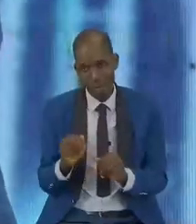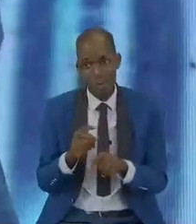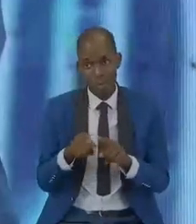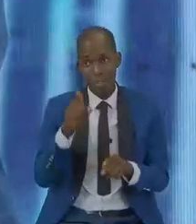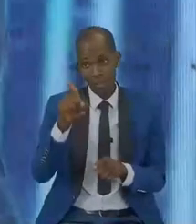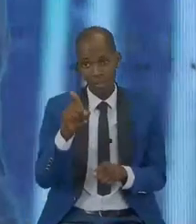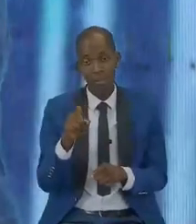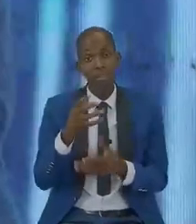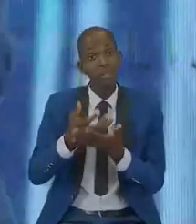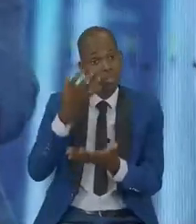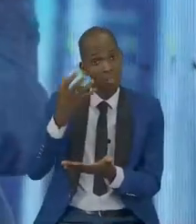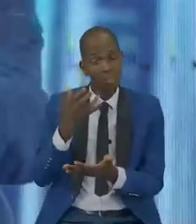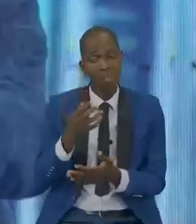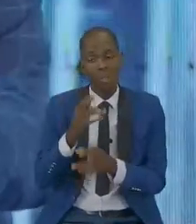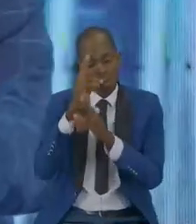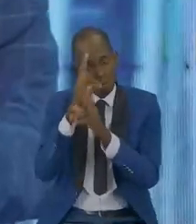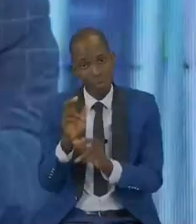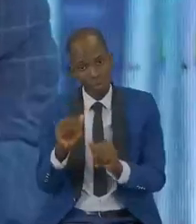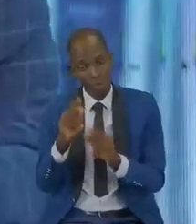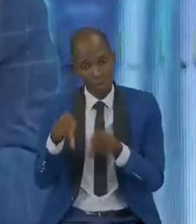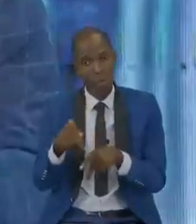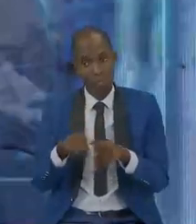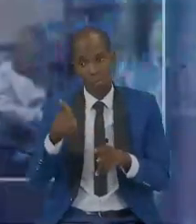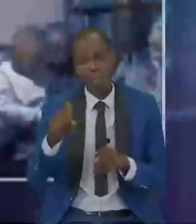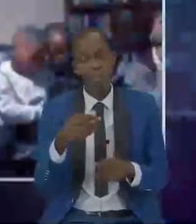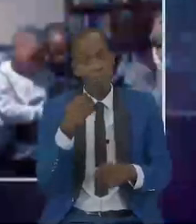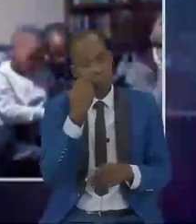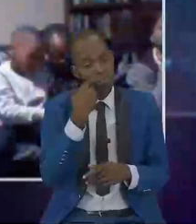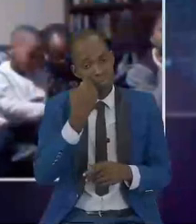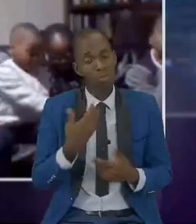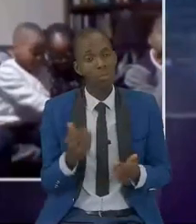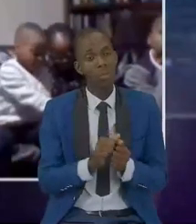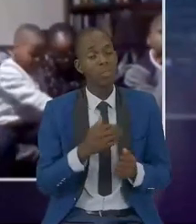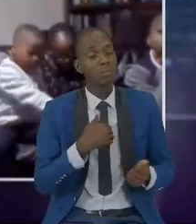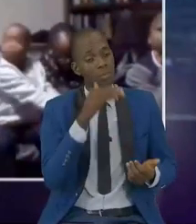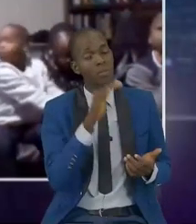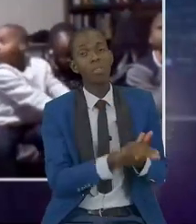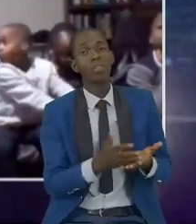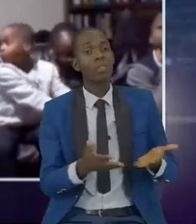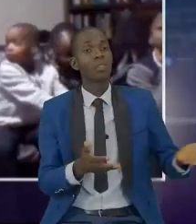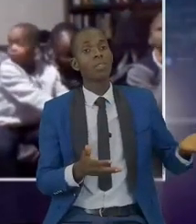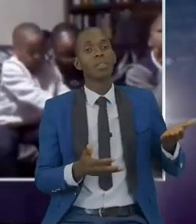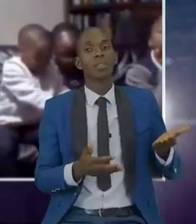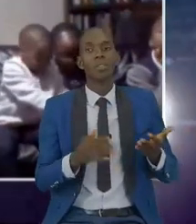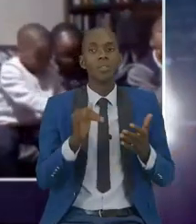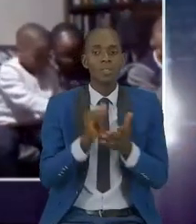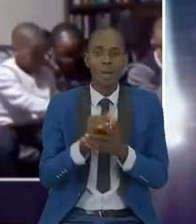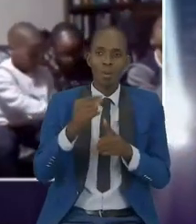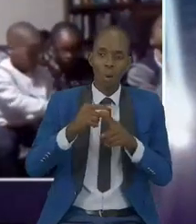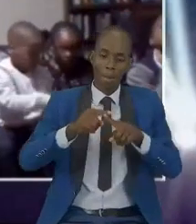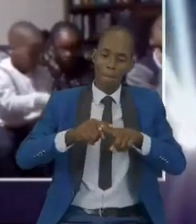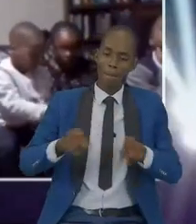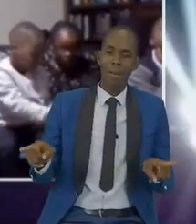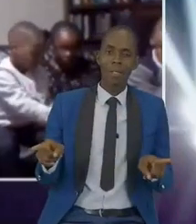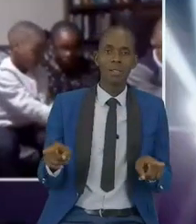femmes, des autres femmes, le voient que l'homme, là, un homme riche, un dignitaire, mais il suit ma